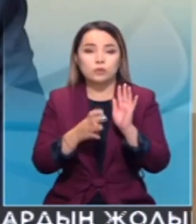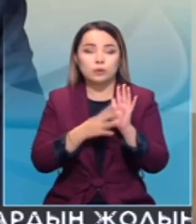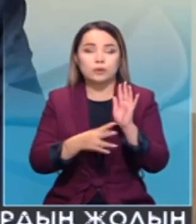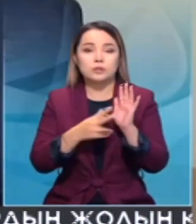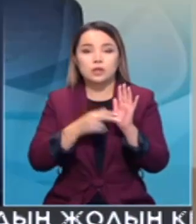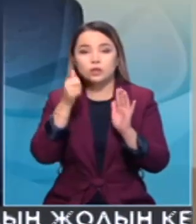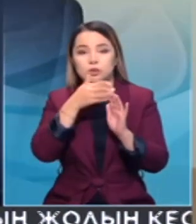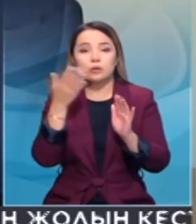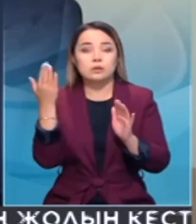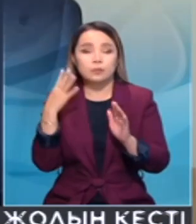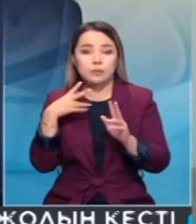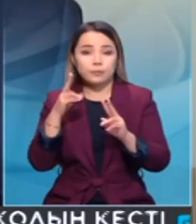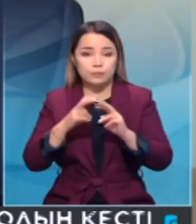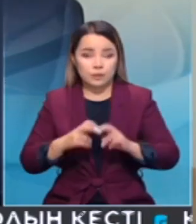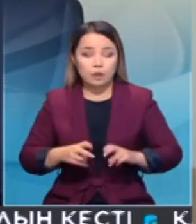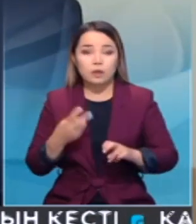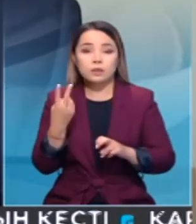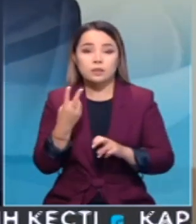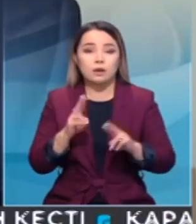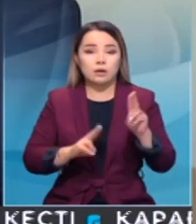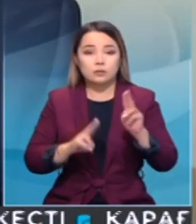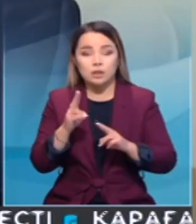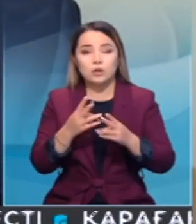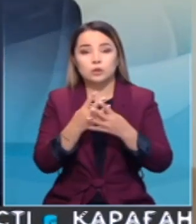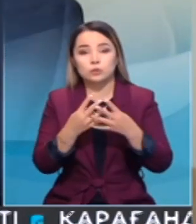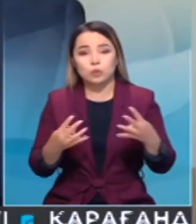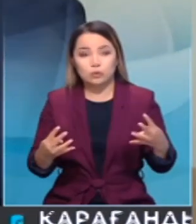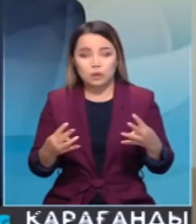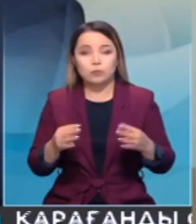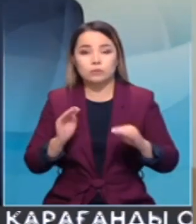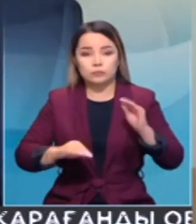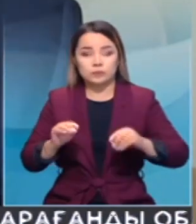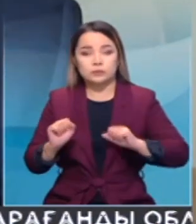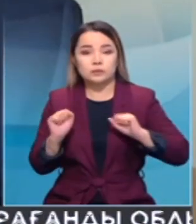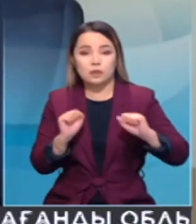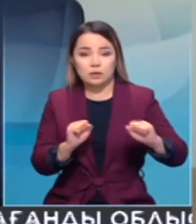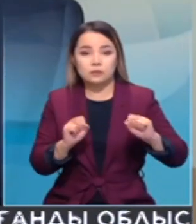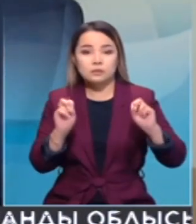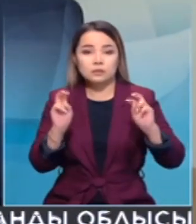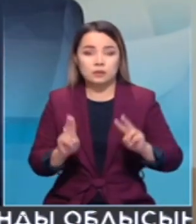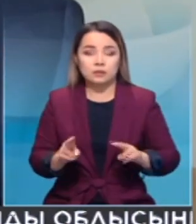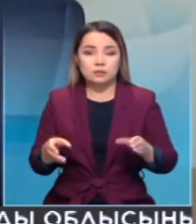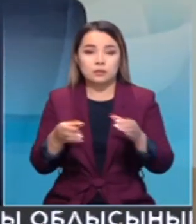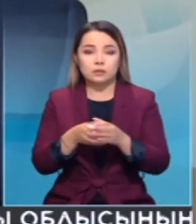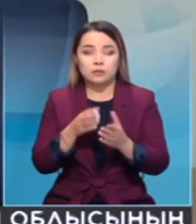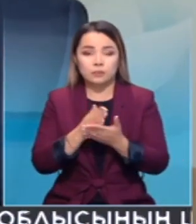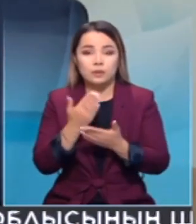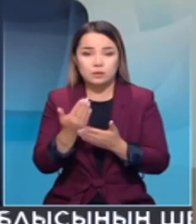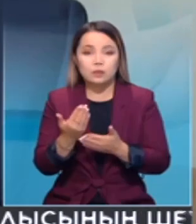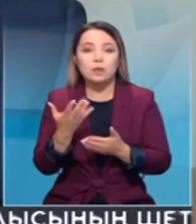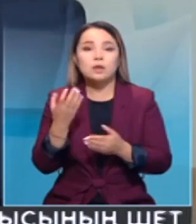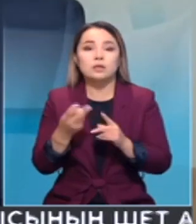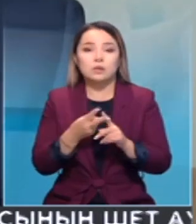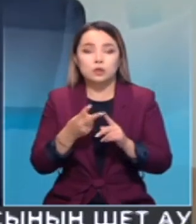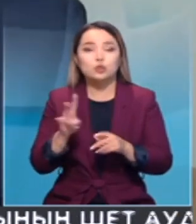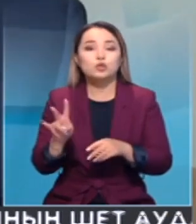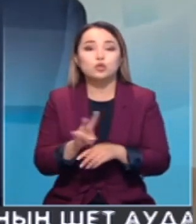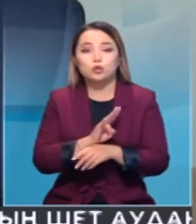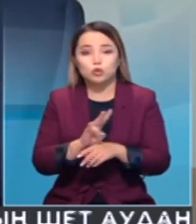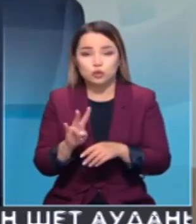1998 жылы болған. Екі әдісі бар, ол тормен торлау, королеу метод дейді. Екінші әдіс